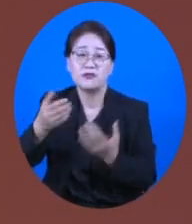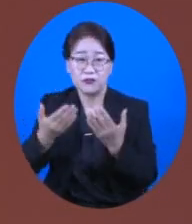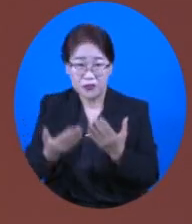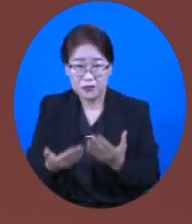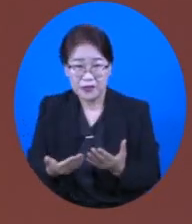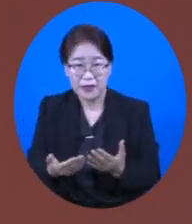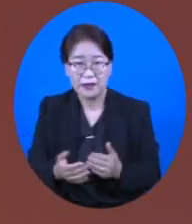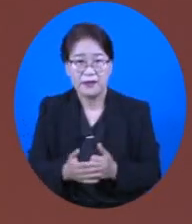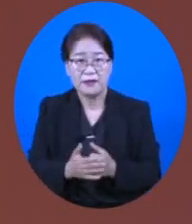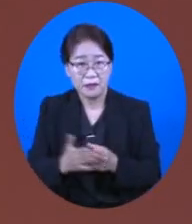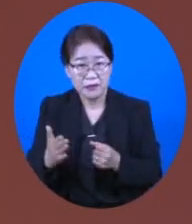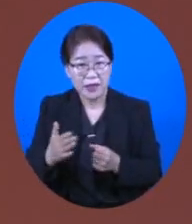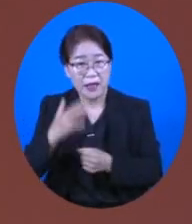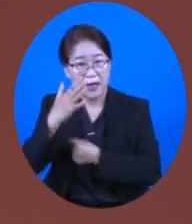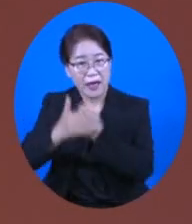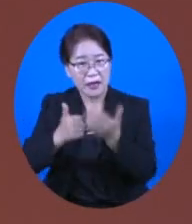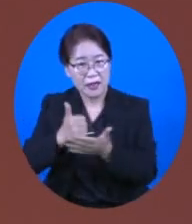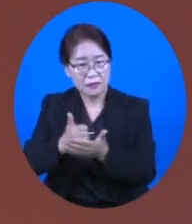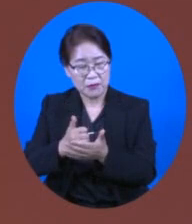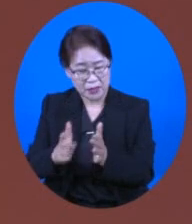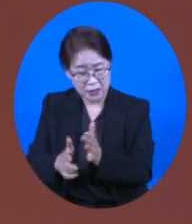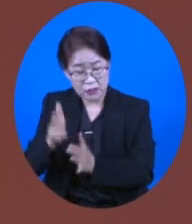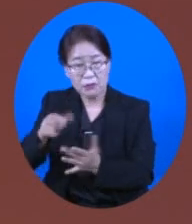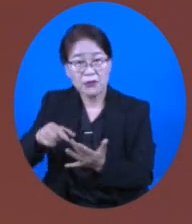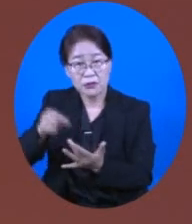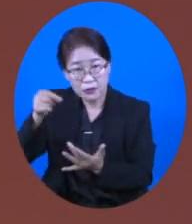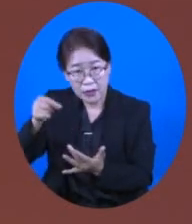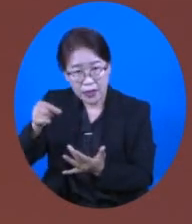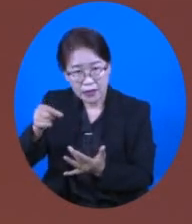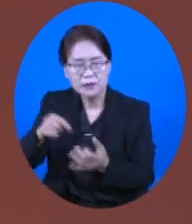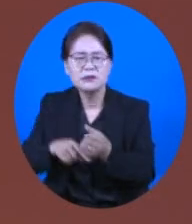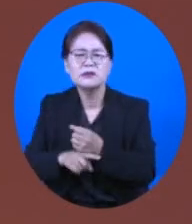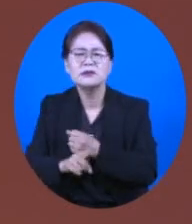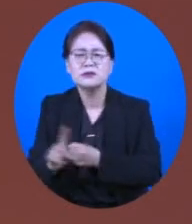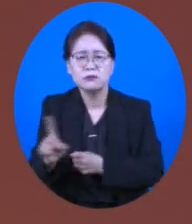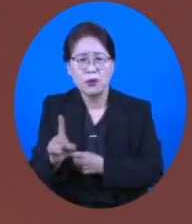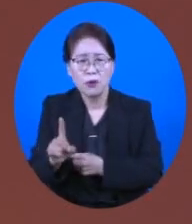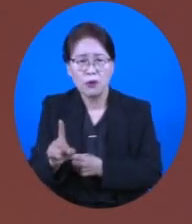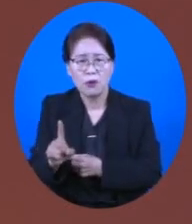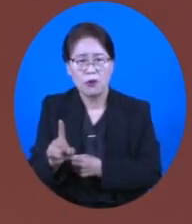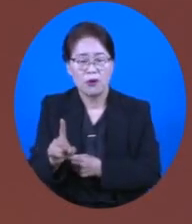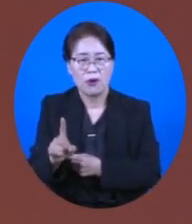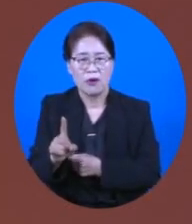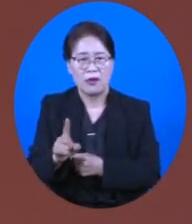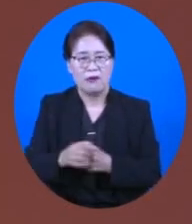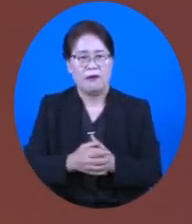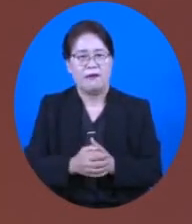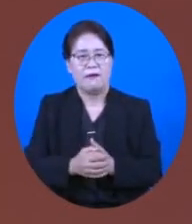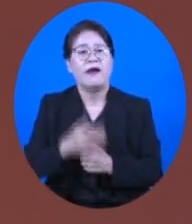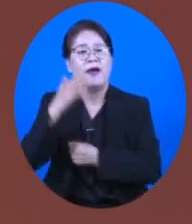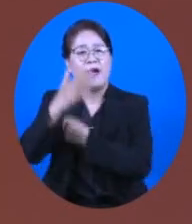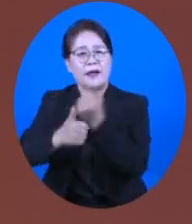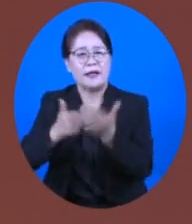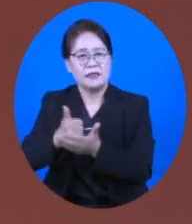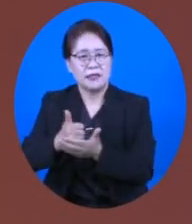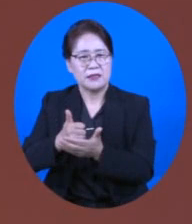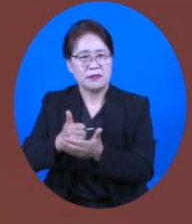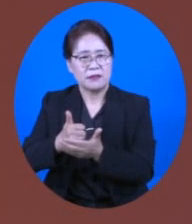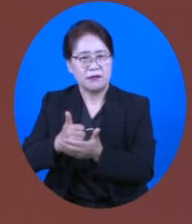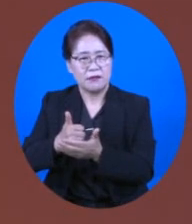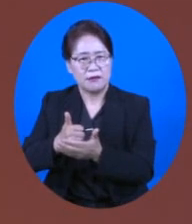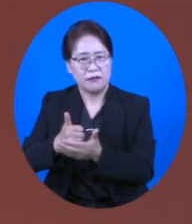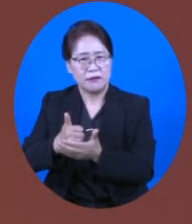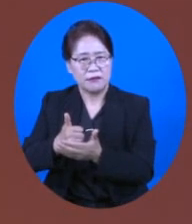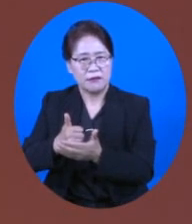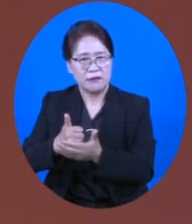그러니까 하나님이 내가 예루살렘을 택했다라고 하는 이 말은 무슨 말인고 하냐면 하나님의 주권적인